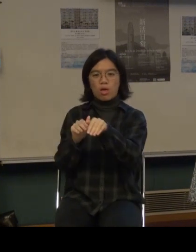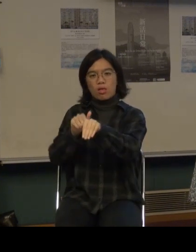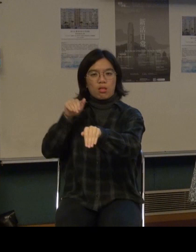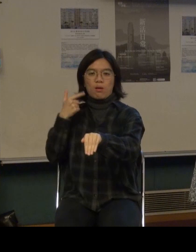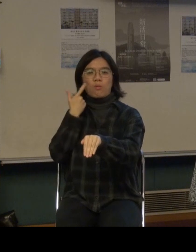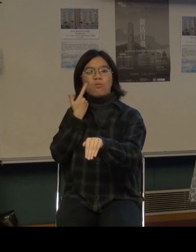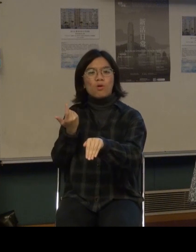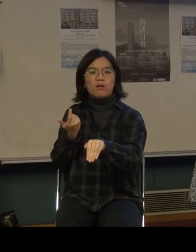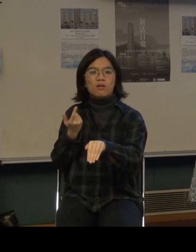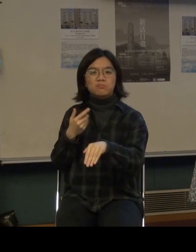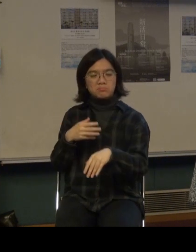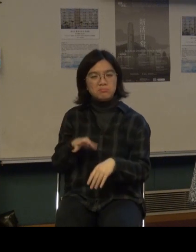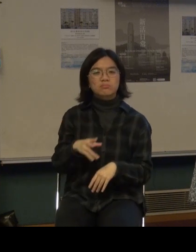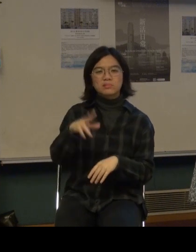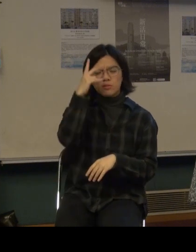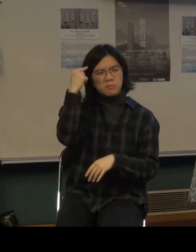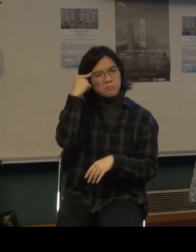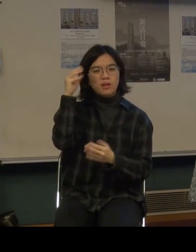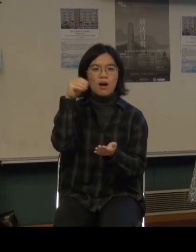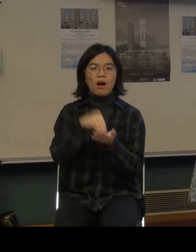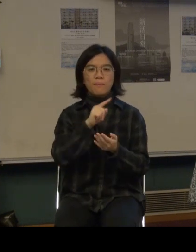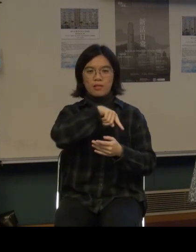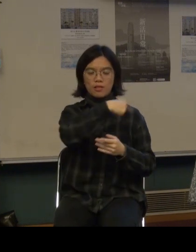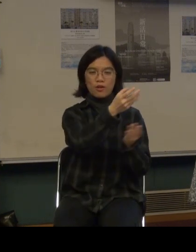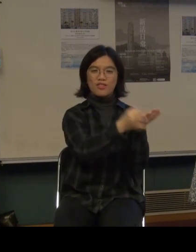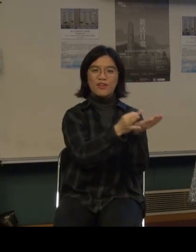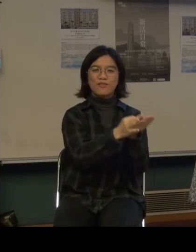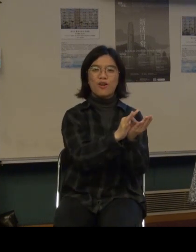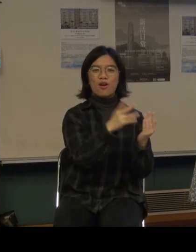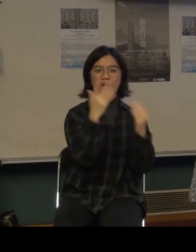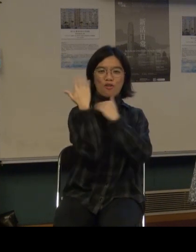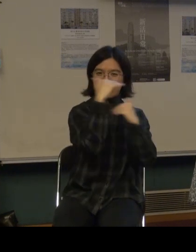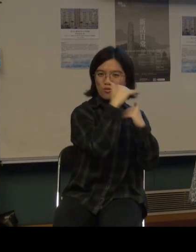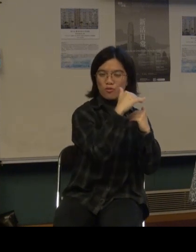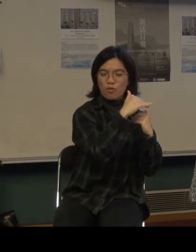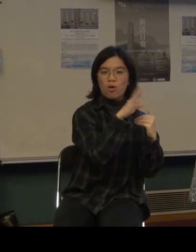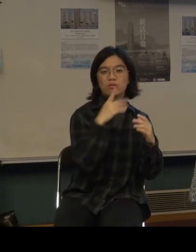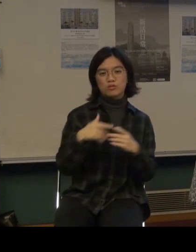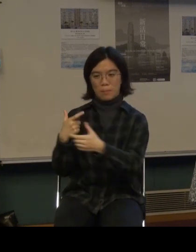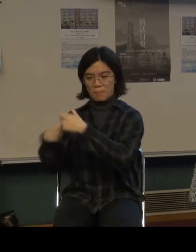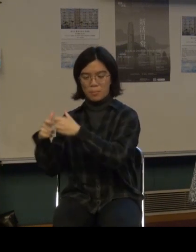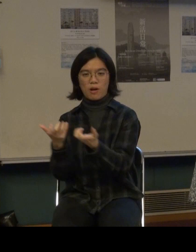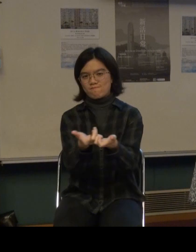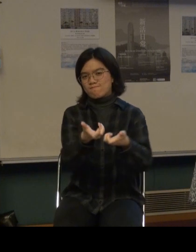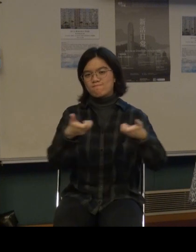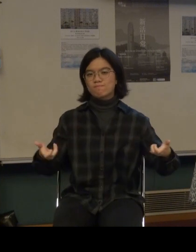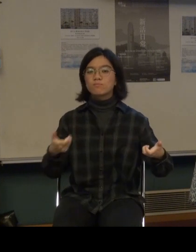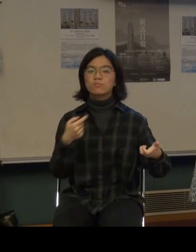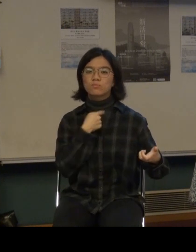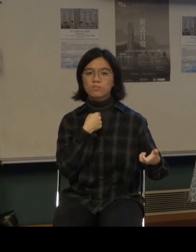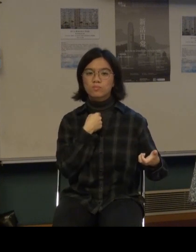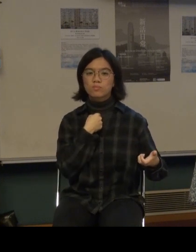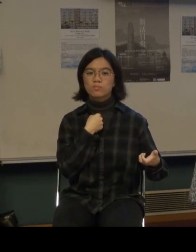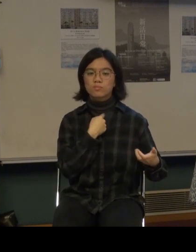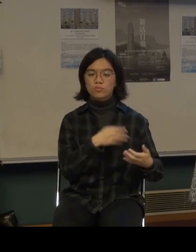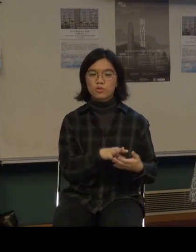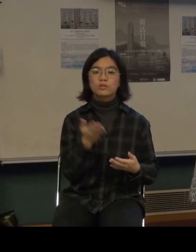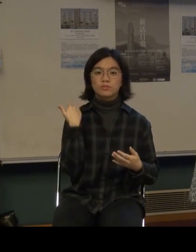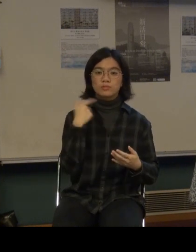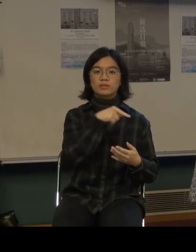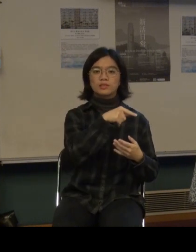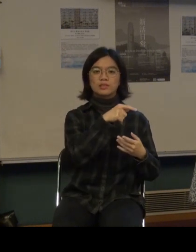另外咧起一個批發市場，就唔好再將批發同零售咧夾雜埋一齊。咁啊，於是政府咧就喺堅尼地城咧就